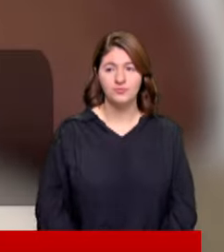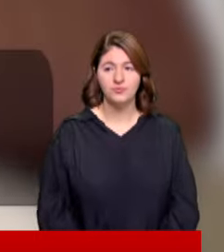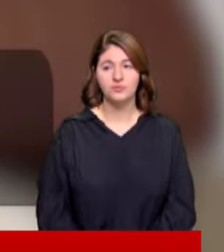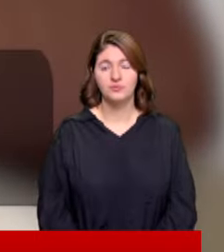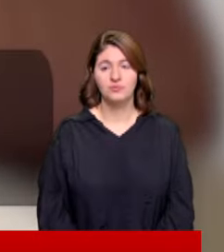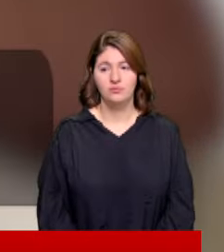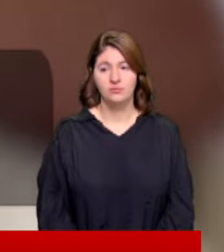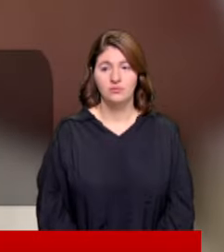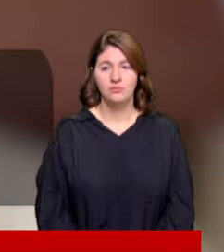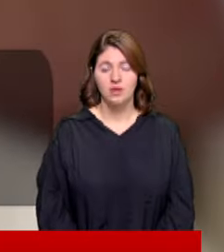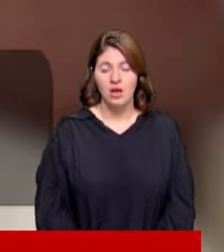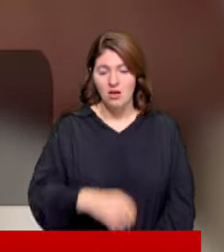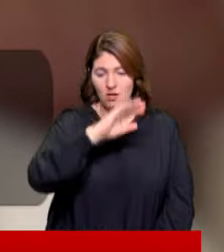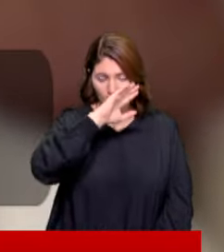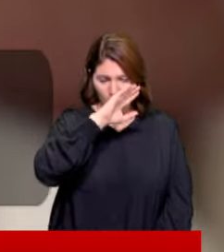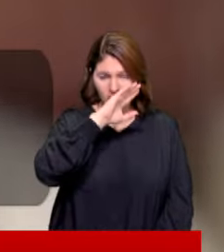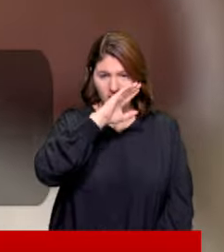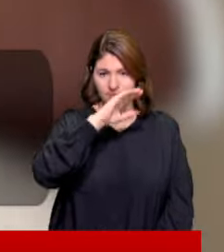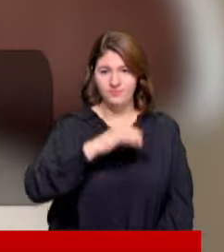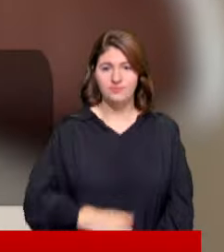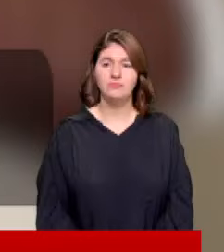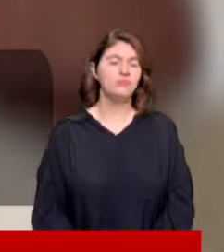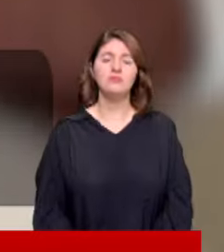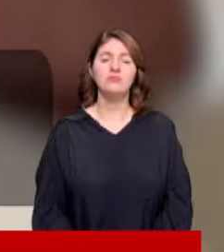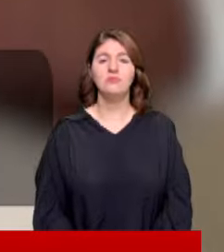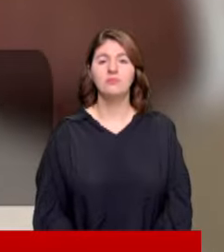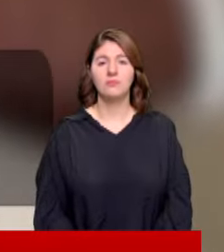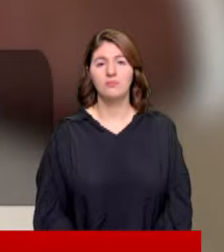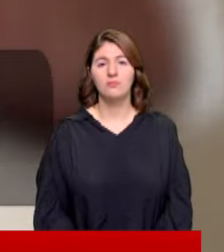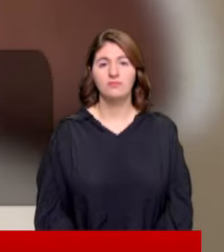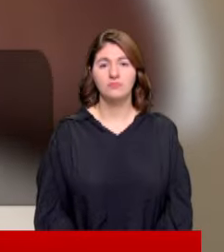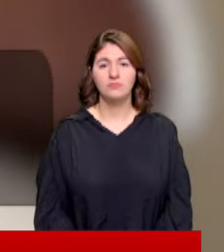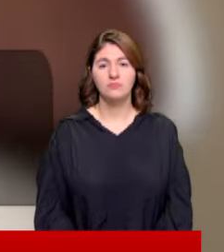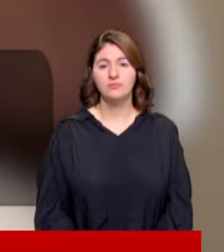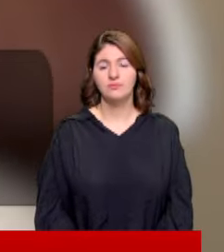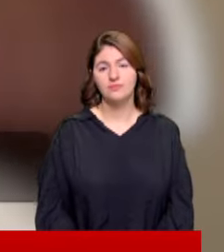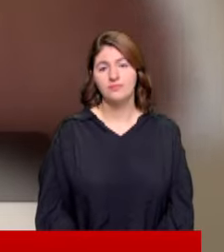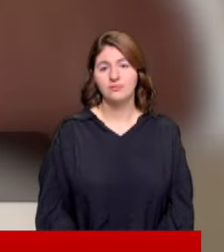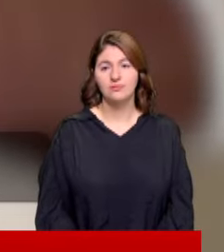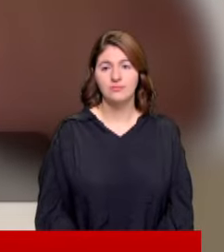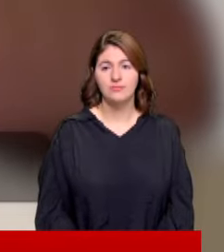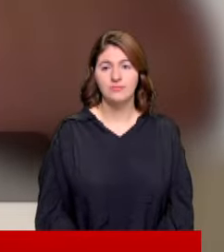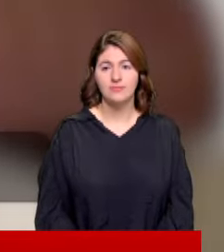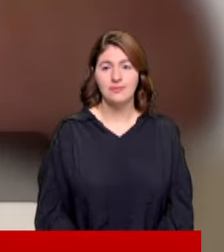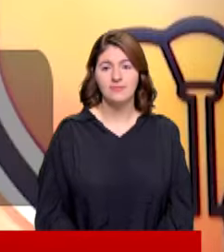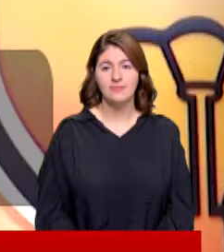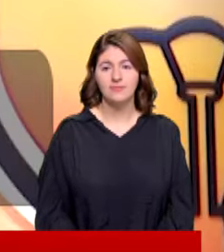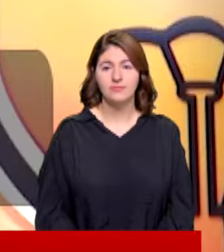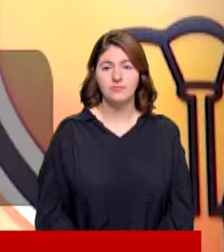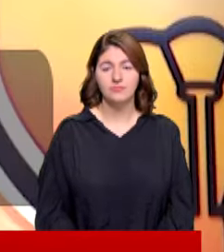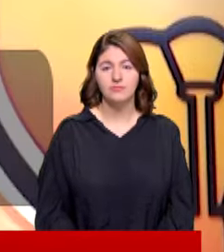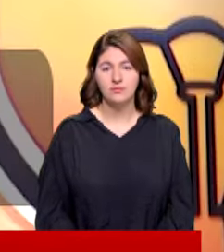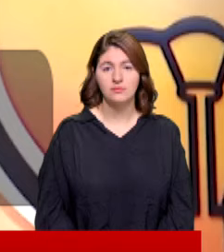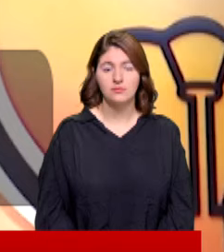MHP ne zaman kamuoyunda sıkışmış olsa önümüze sahte gündem olarak yeni bir anayasa gündemi getirmekte.